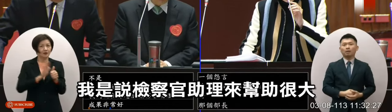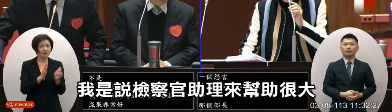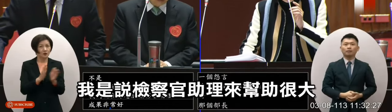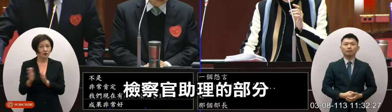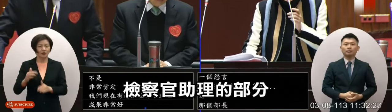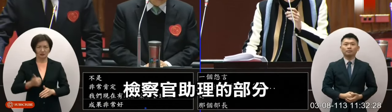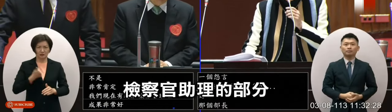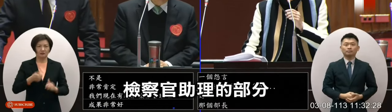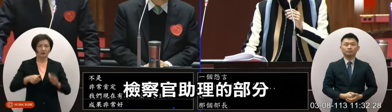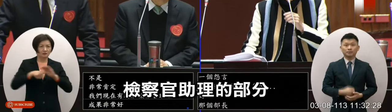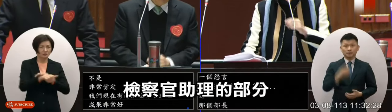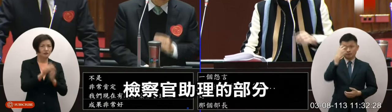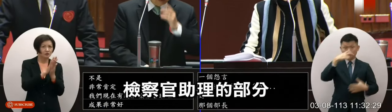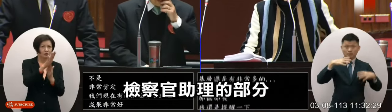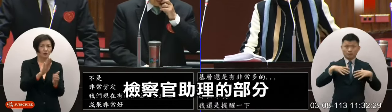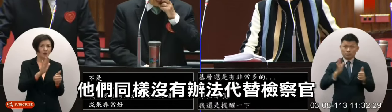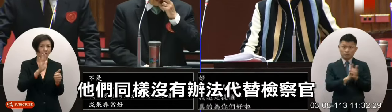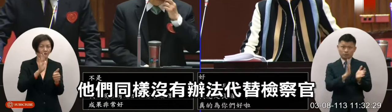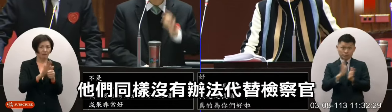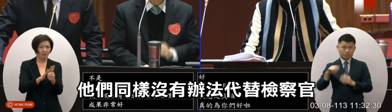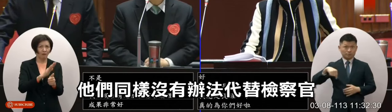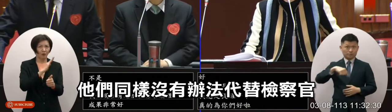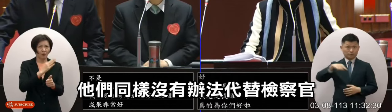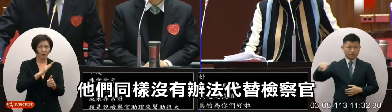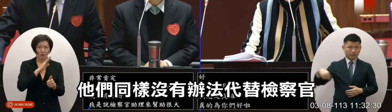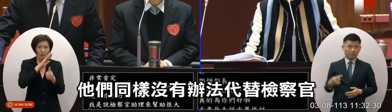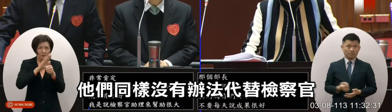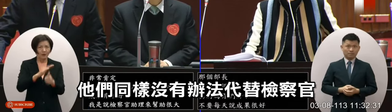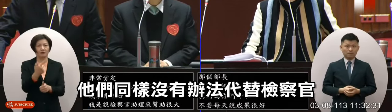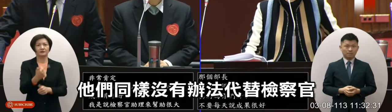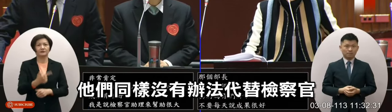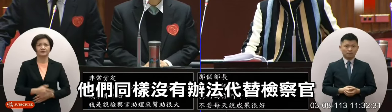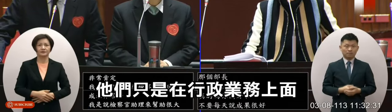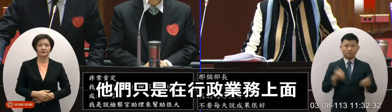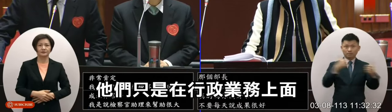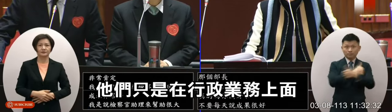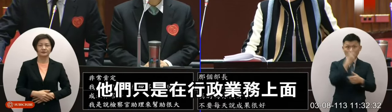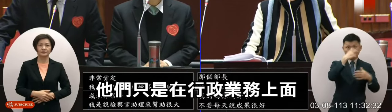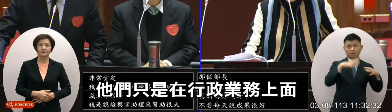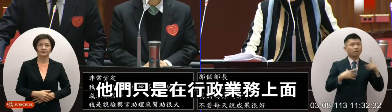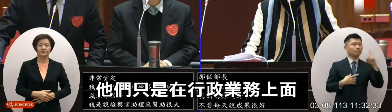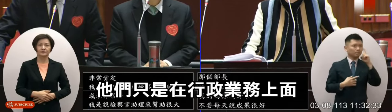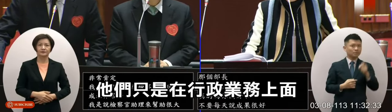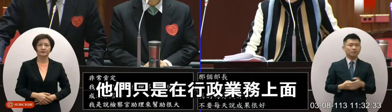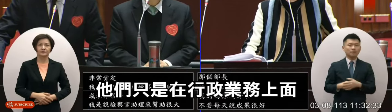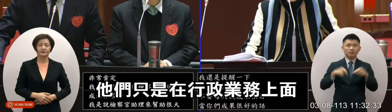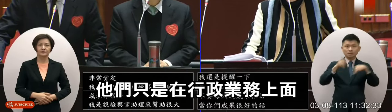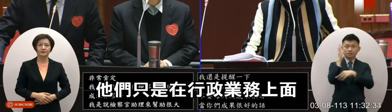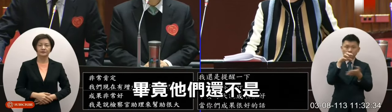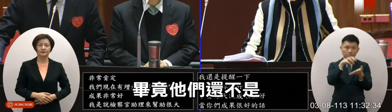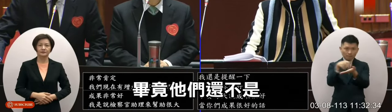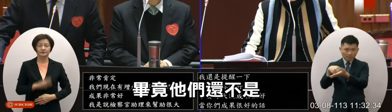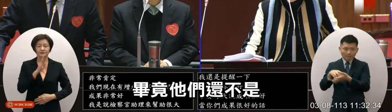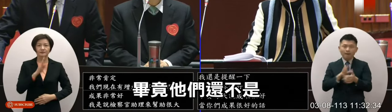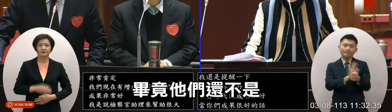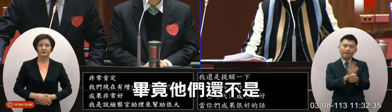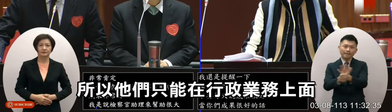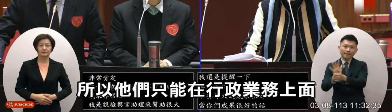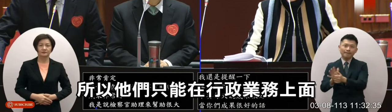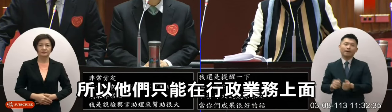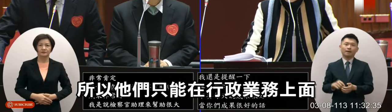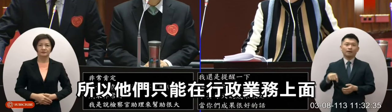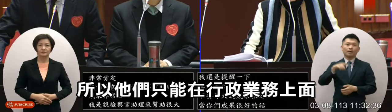助很大。 检察官助理的部分，他们同样没有代板代替检察官，他们只在行政业务上面。 是。 毕竟他们还